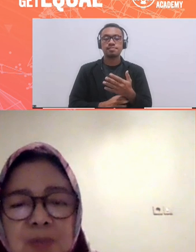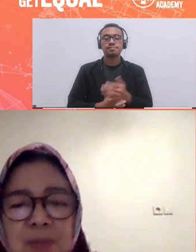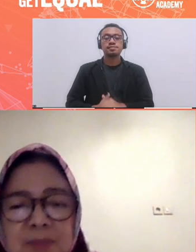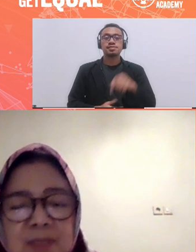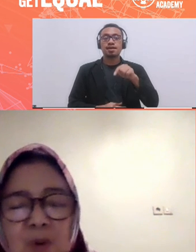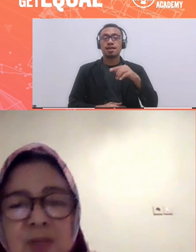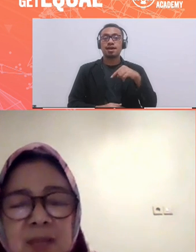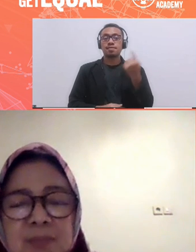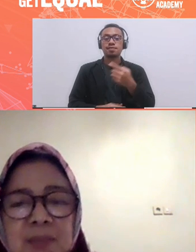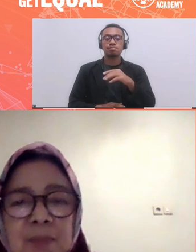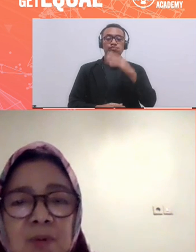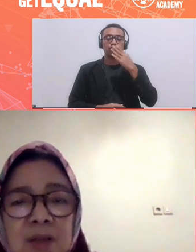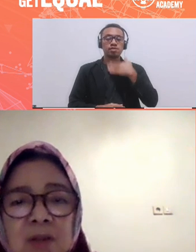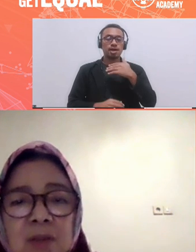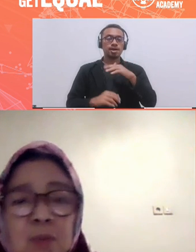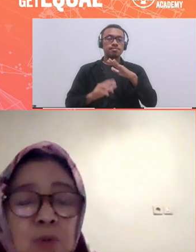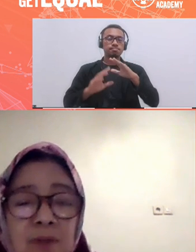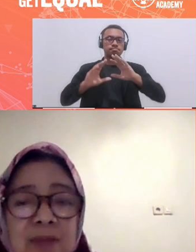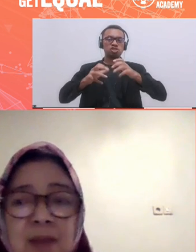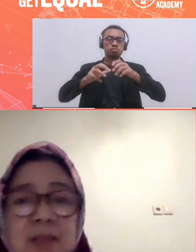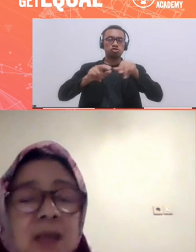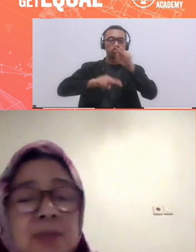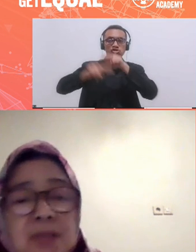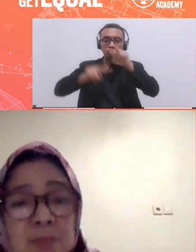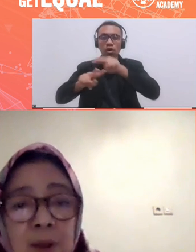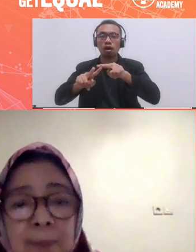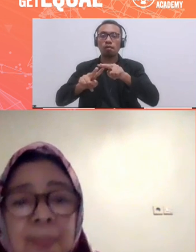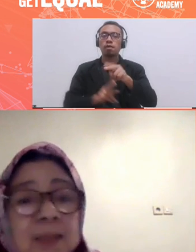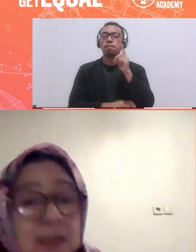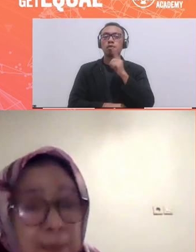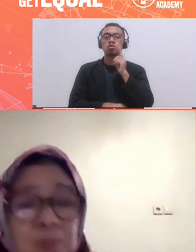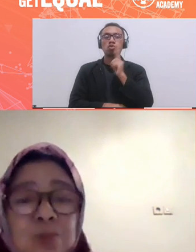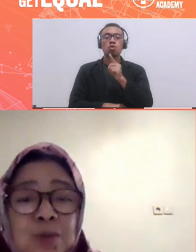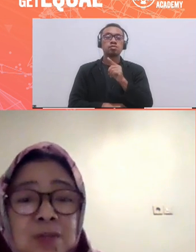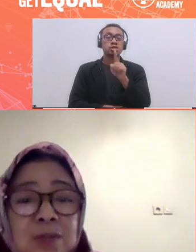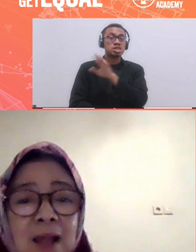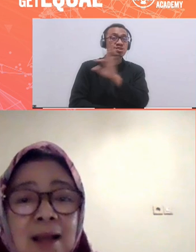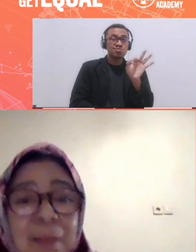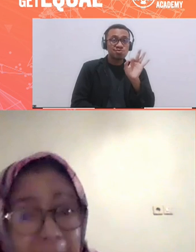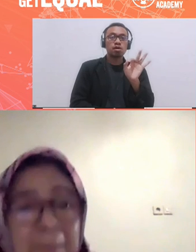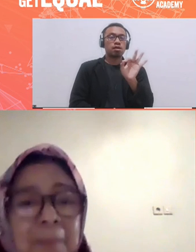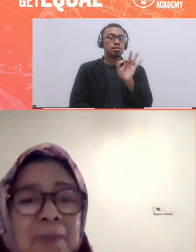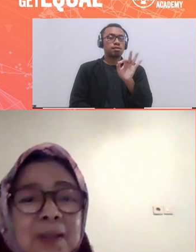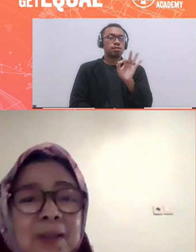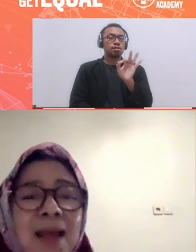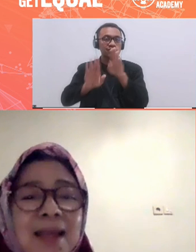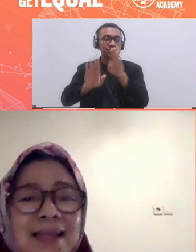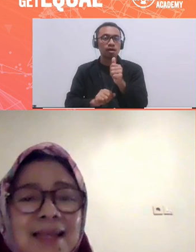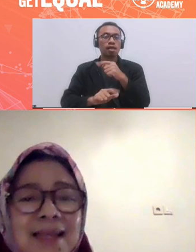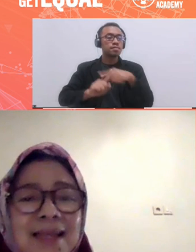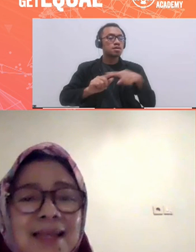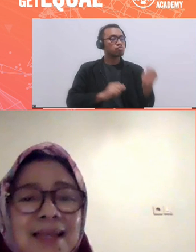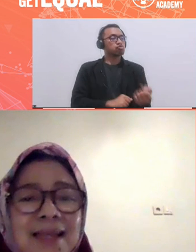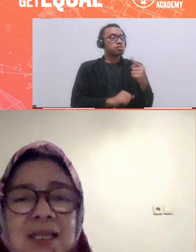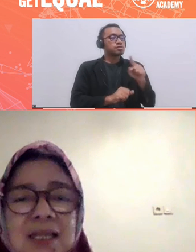kita punya mesin crawling yang bisa memblokir konten pornografi dalam sehari bisa ribuan. Tetapi munculnya juga ribuan lagi